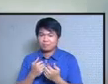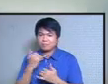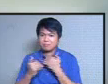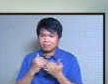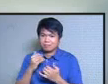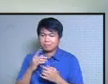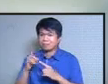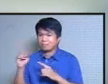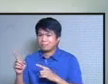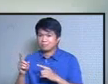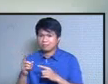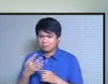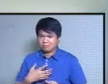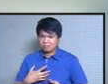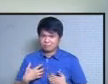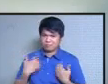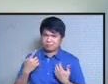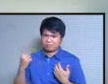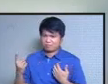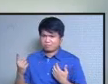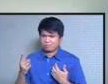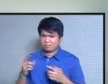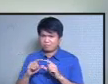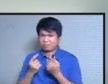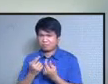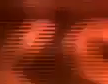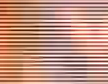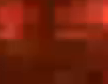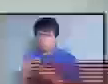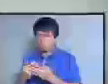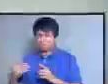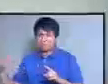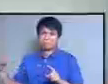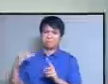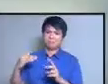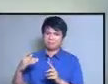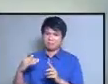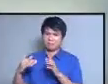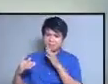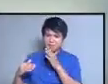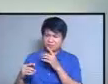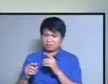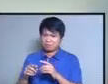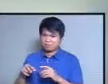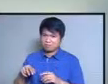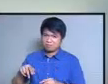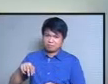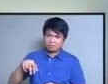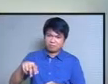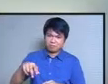grupo matapos niyang sitahin dahil muntik nang mabangga ang kanyang ina. Nung pagtawid po namin idol doon sa pedestrian lane,